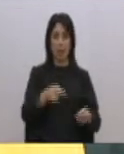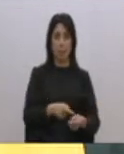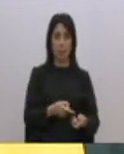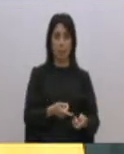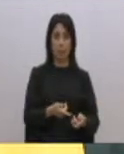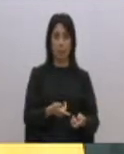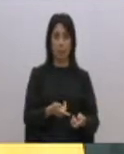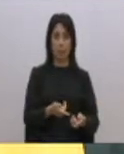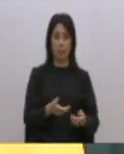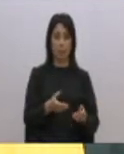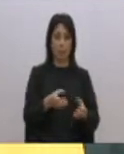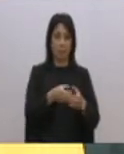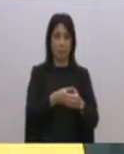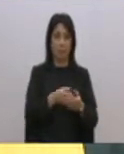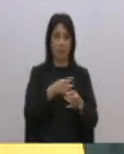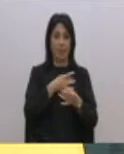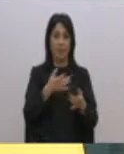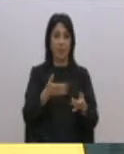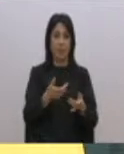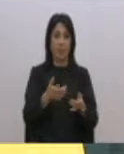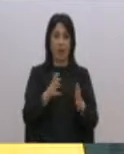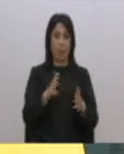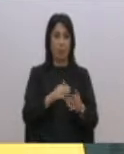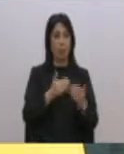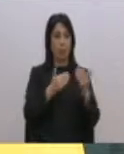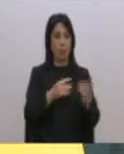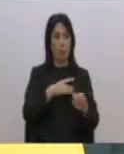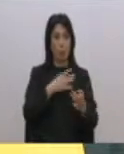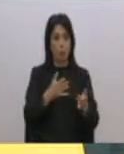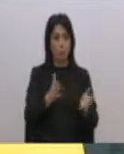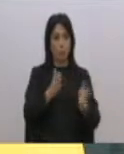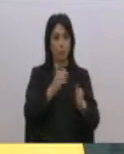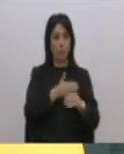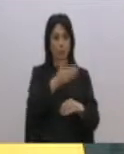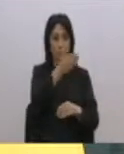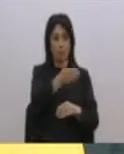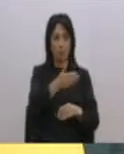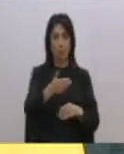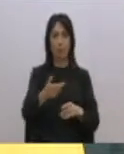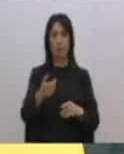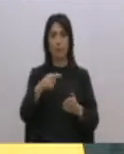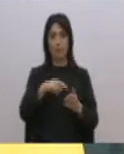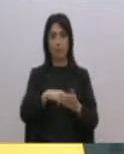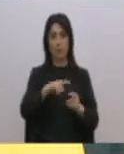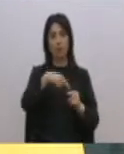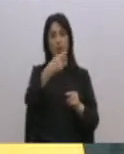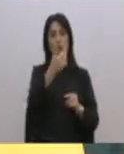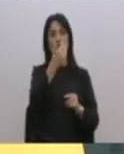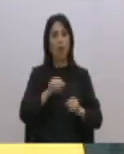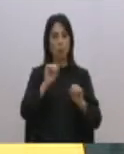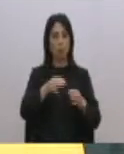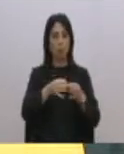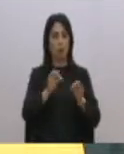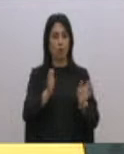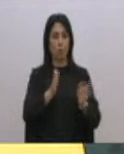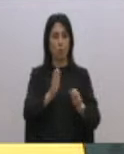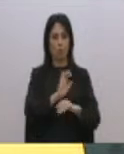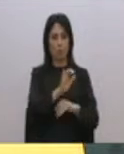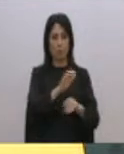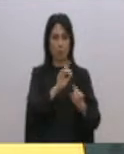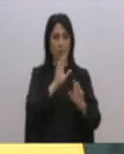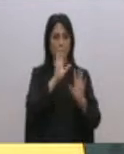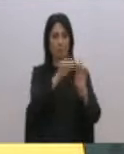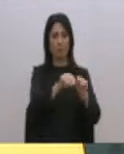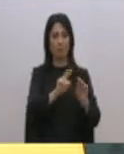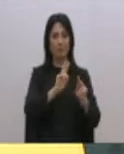კონფესიის აღსარებლობის ასე ვთქვათ დღესასწაულზე არ მოხდეს შესაბამისად ქრისტიანებისთვის და მოხდეს შესაბამისი აღსარებლობის მინიჭება და ეს